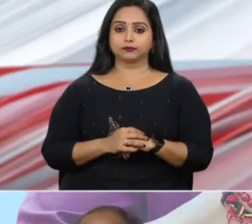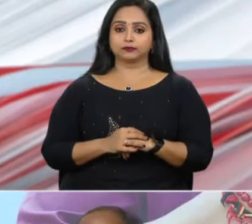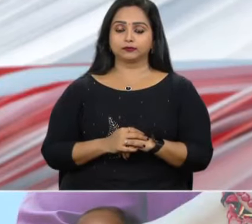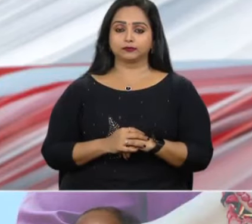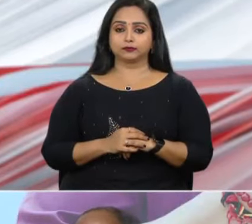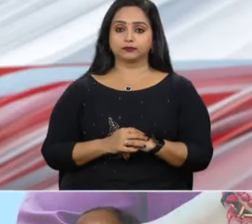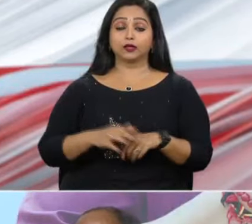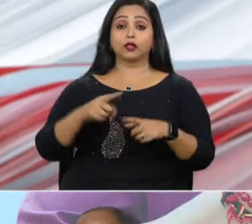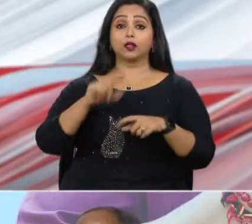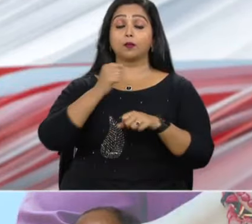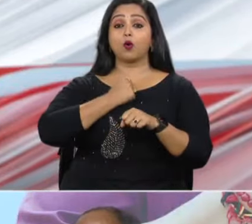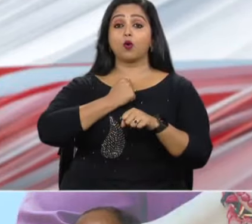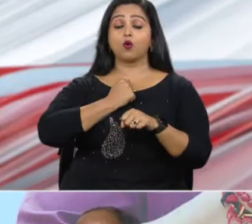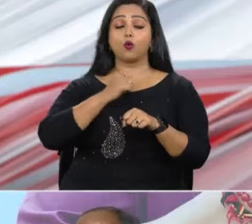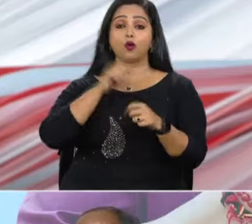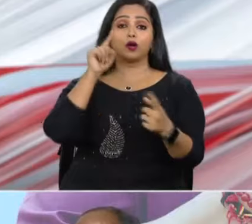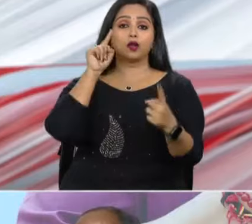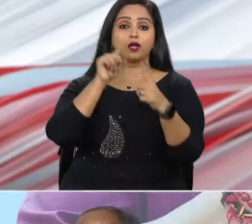ഒരു അജണ്ട എന്ന് പറയുന്നത്,